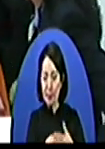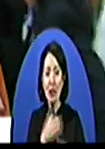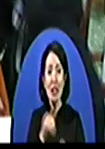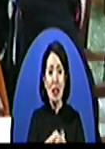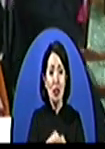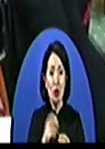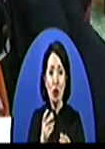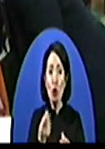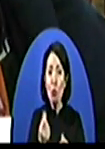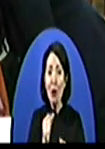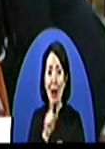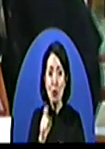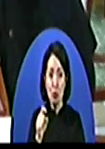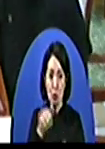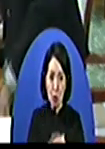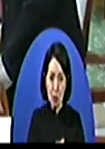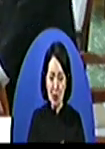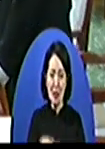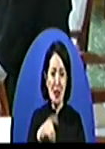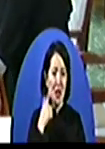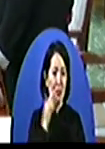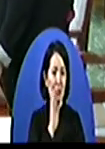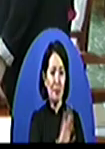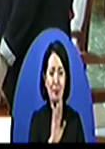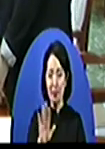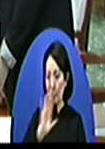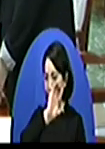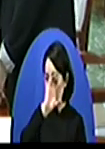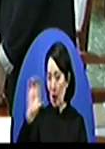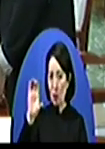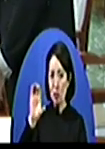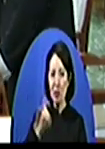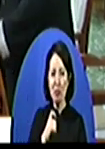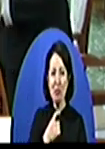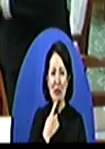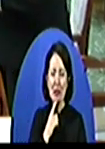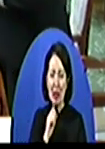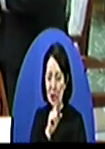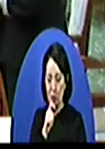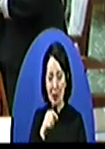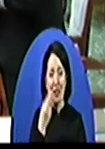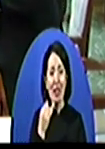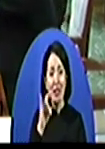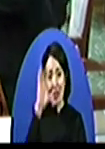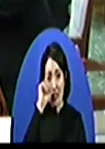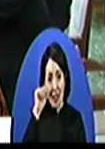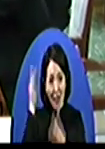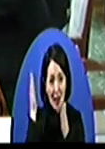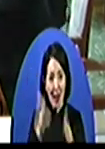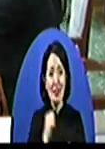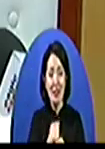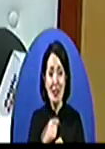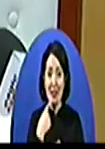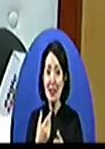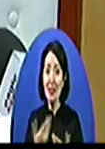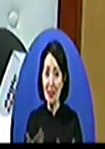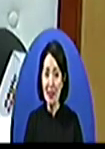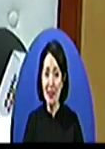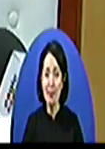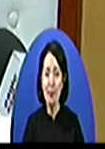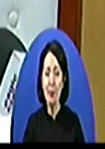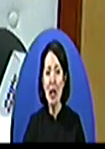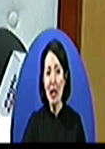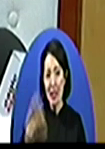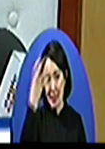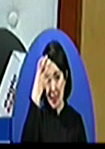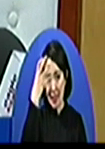байна. Эмэгтэйчүүдийн байгууллагуудын хөндөж байгаа асуудлыг шадар сайд шийдвэрлэхэд анхаарч ажиллаж байгааг хэлсэн юм. Засгийн газар дээр энийг